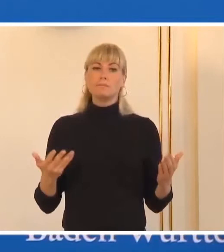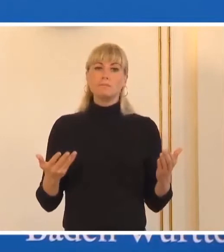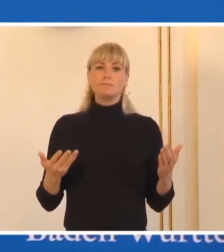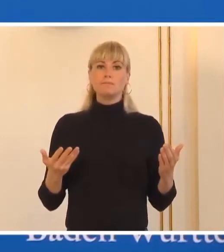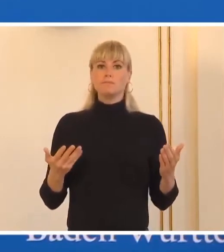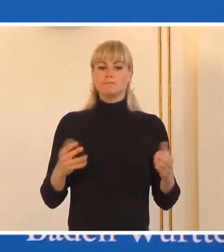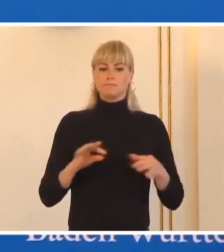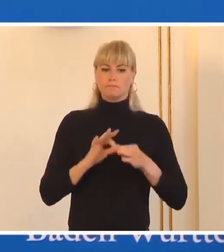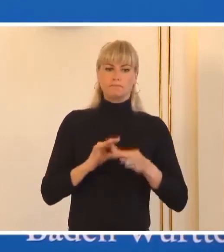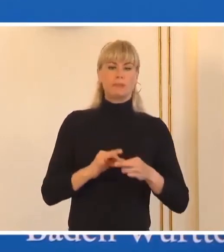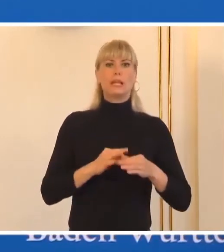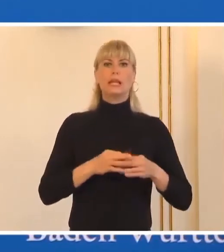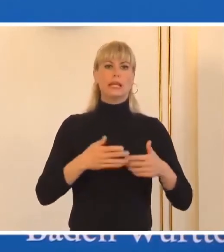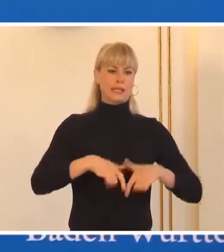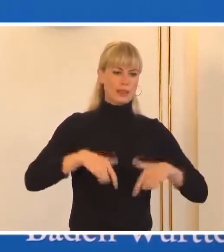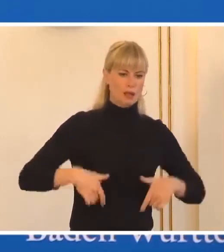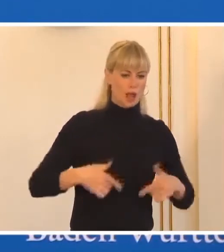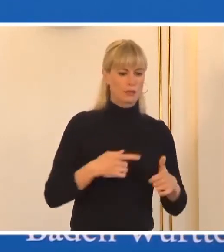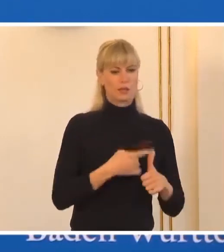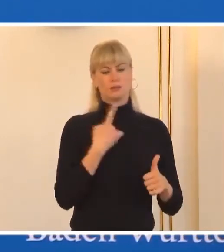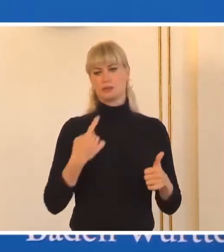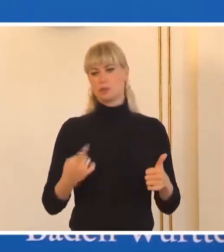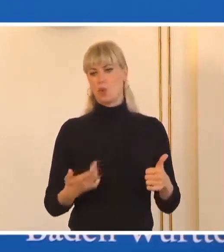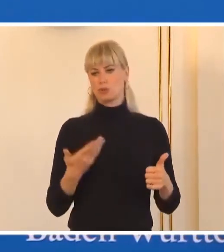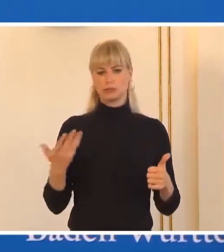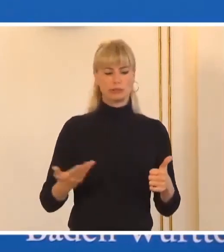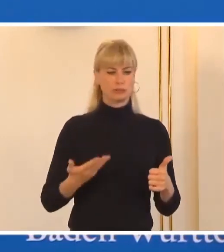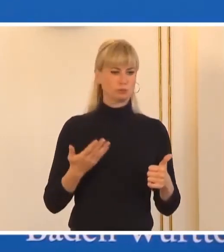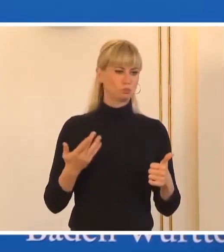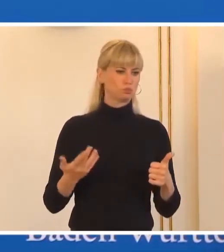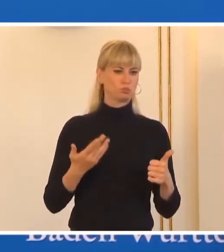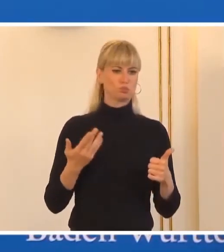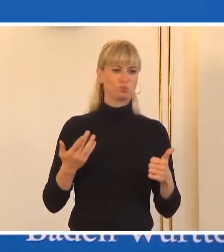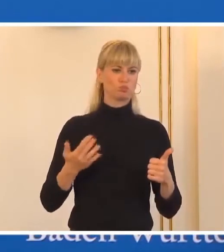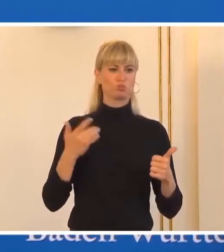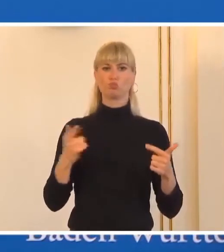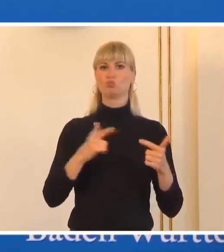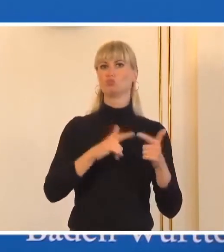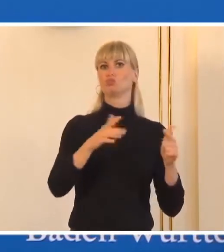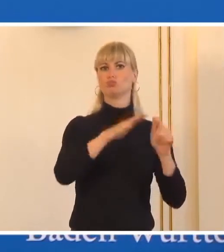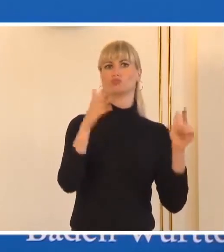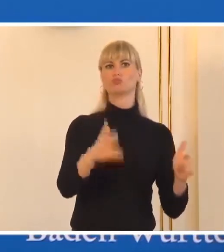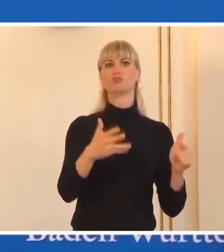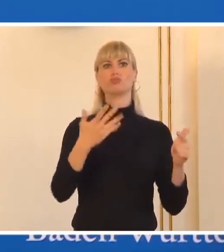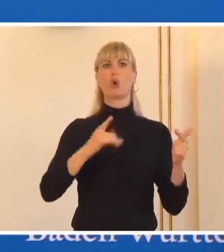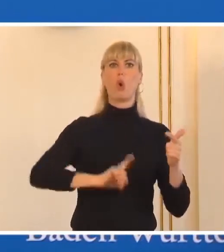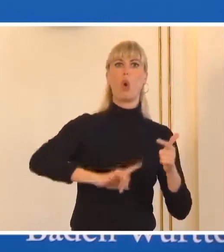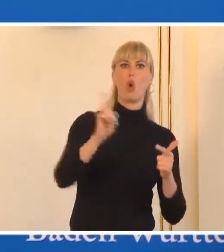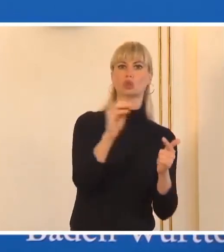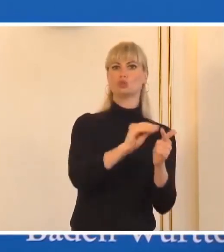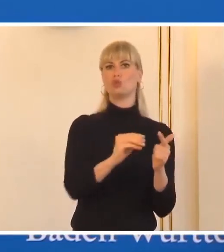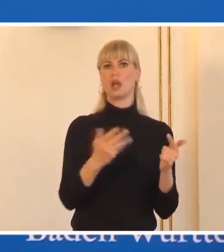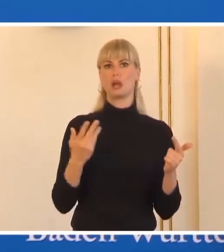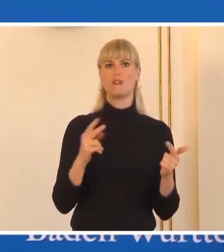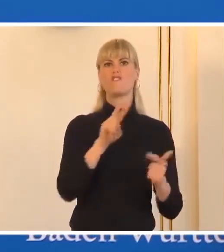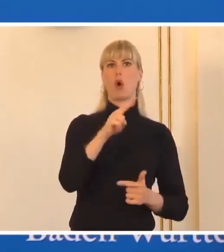um Kita-Gebühren. Da geht es uns aber auch ganz wesentlich darum, dass Einrichtungen wie die Volkshochschulen oder